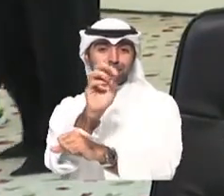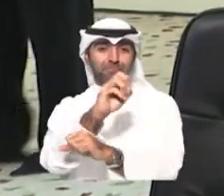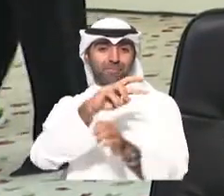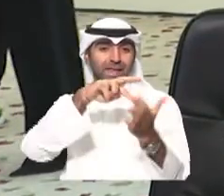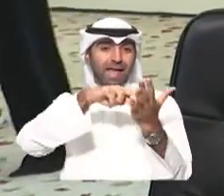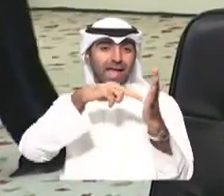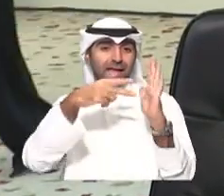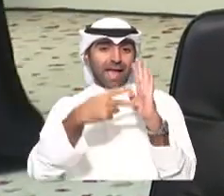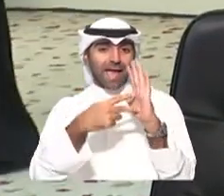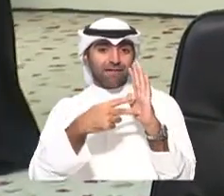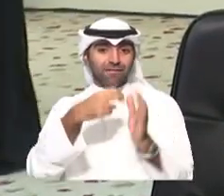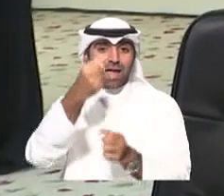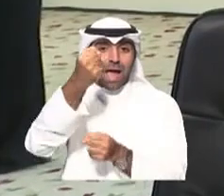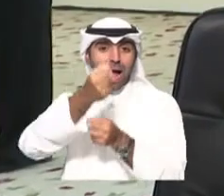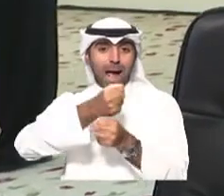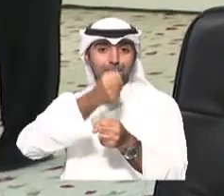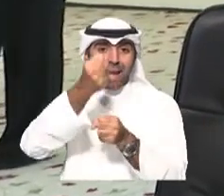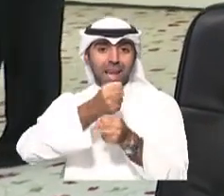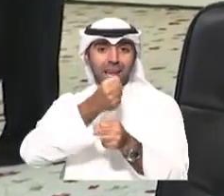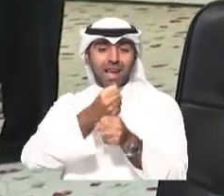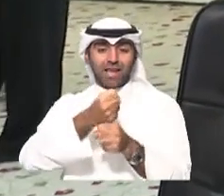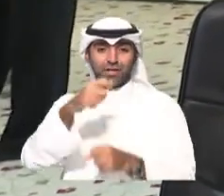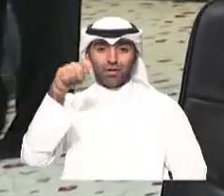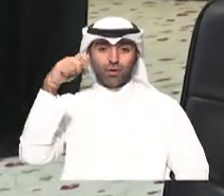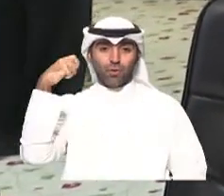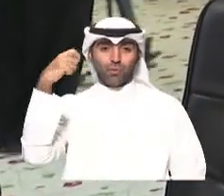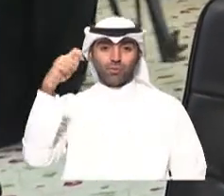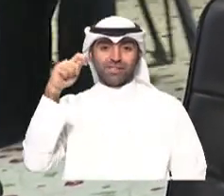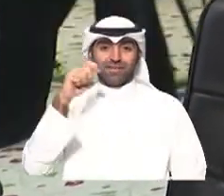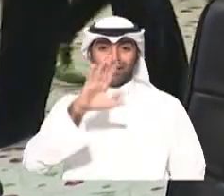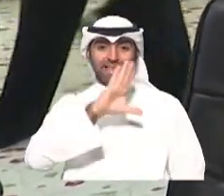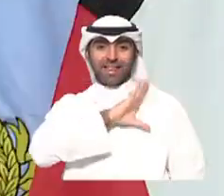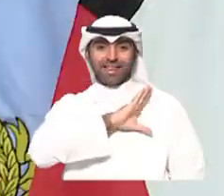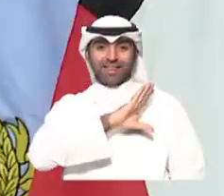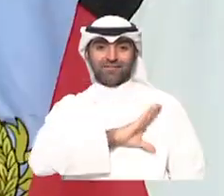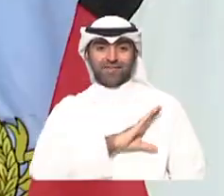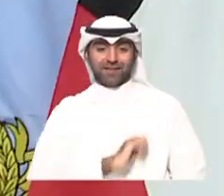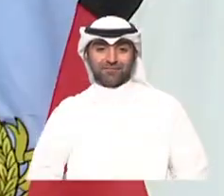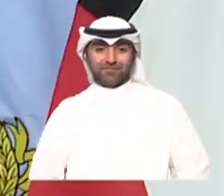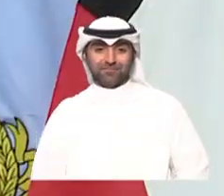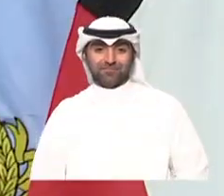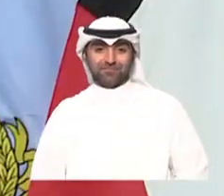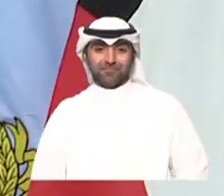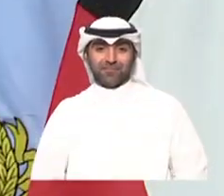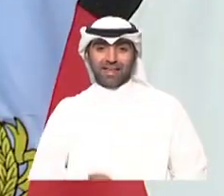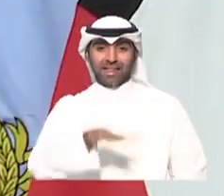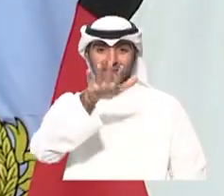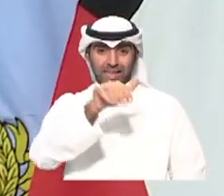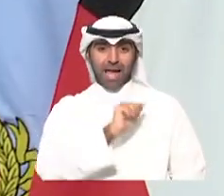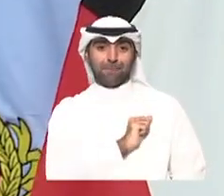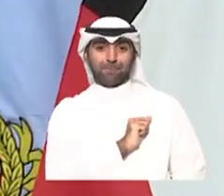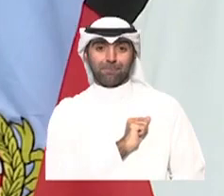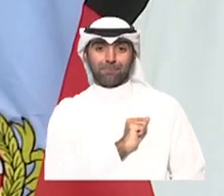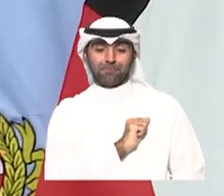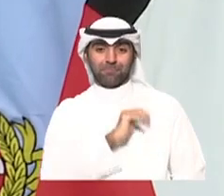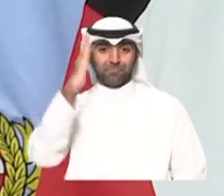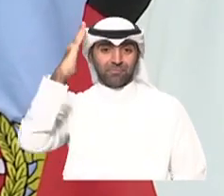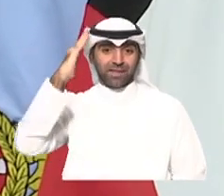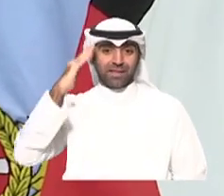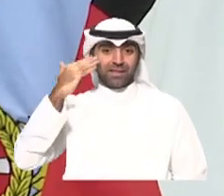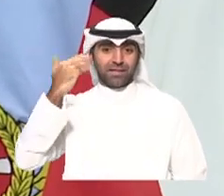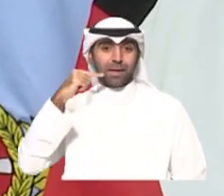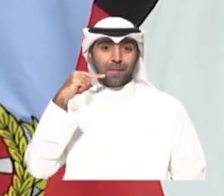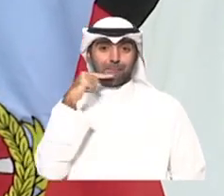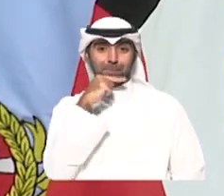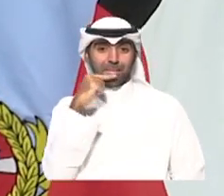المعلومات، سرية المعلومات، ومن ثم ذلك تاخذ الرتبة وتكون في عملها. طبعا الزي العسكري راح يكون زي عسكري متطابق مع الزي العسكري